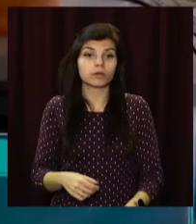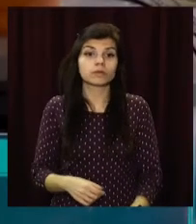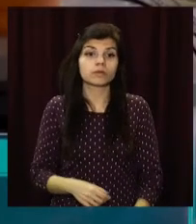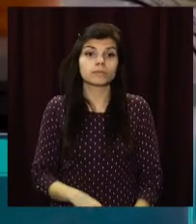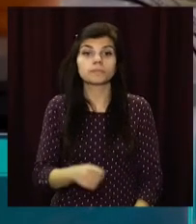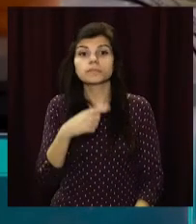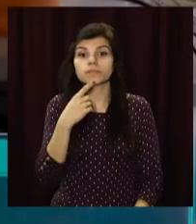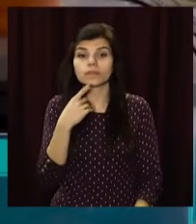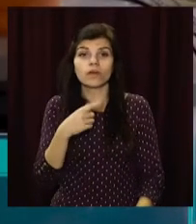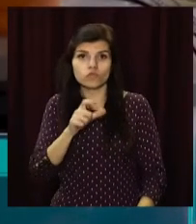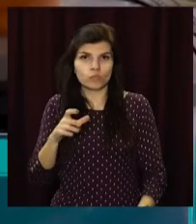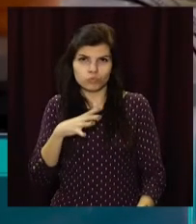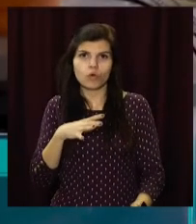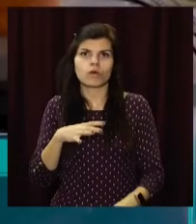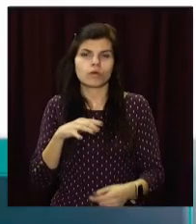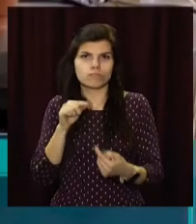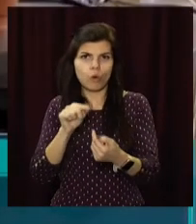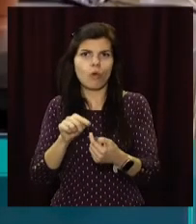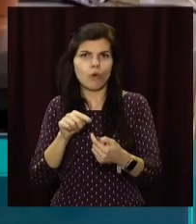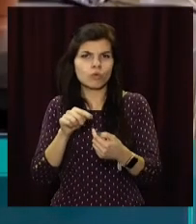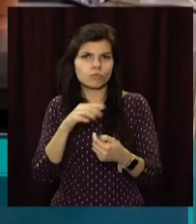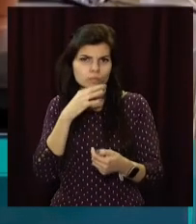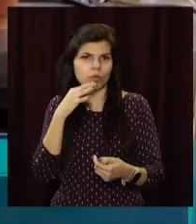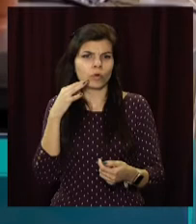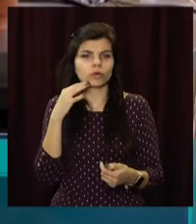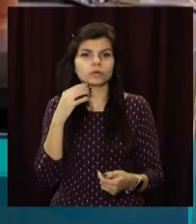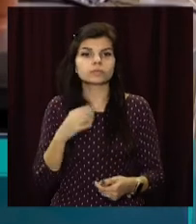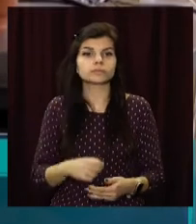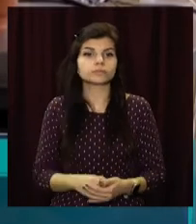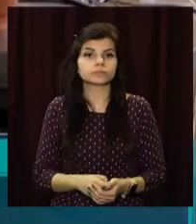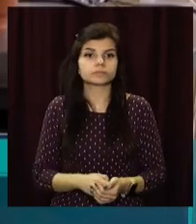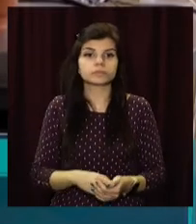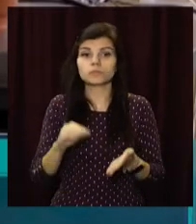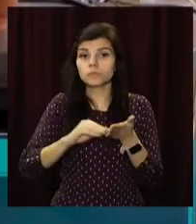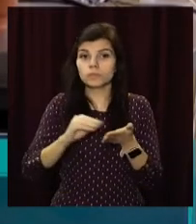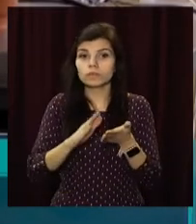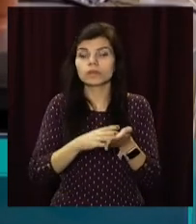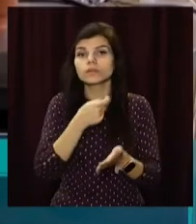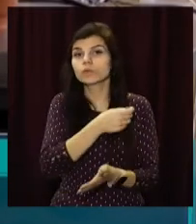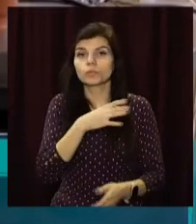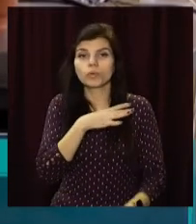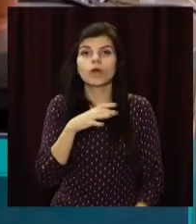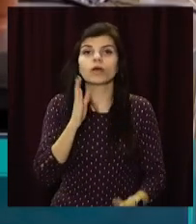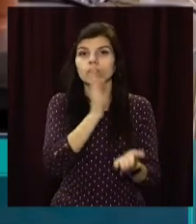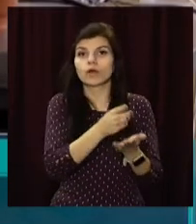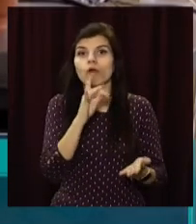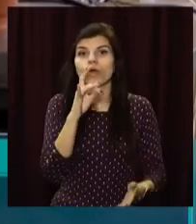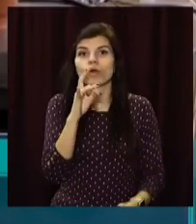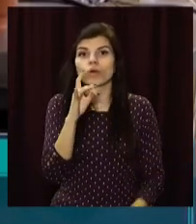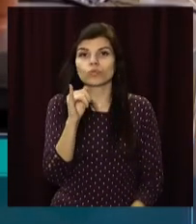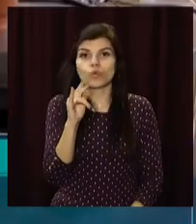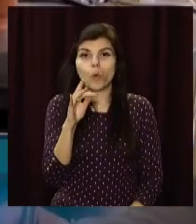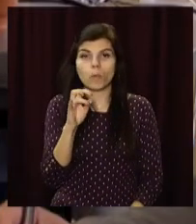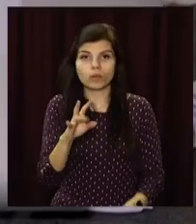То есть волна протестов против предприятия. Собственник этой площадки написал письмо на «Рокобан» о том, что он разрывает с ним договор